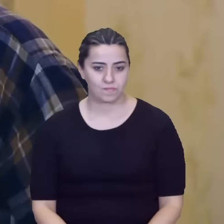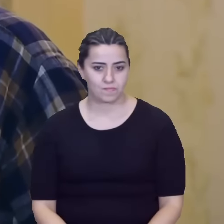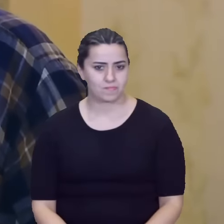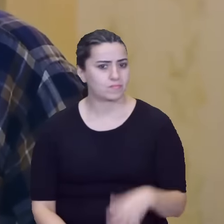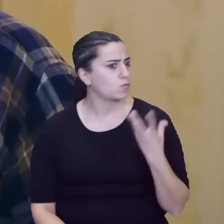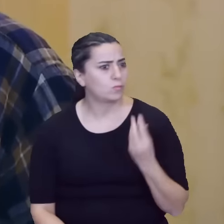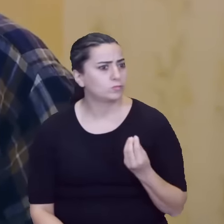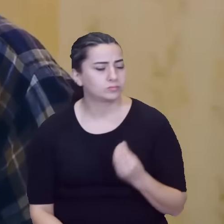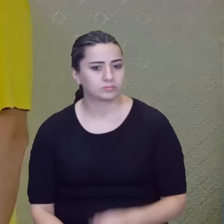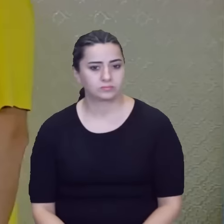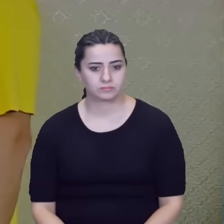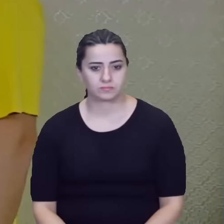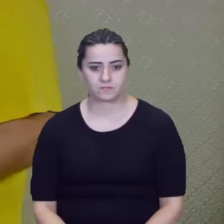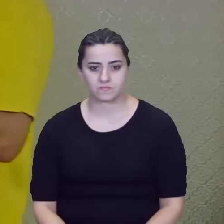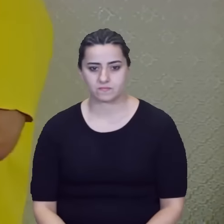Nasıl oldu o iş?